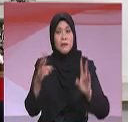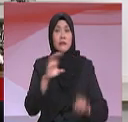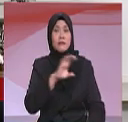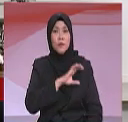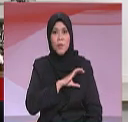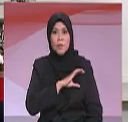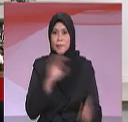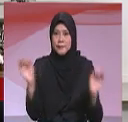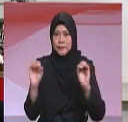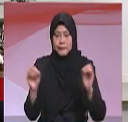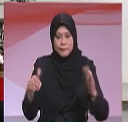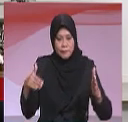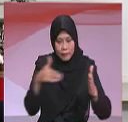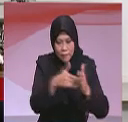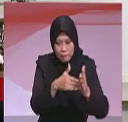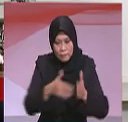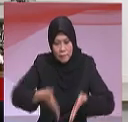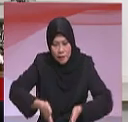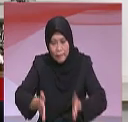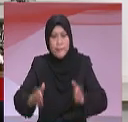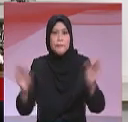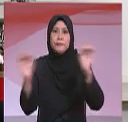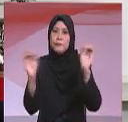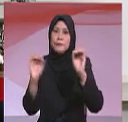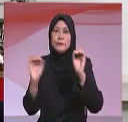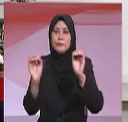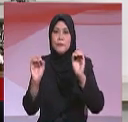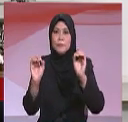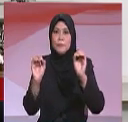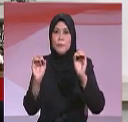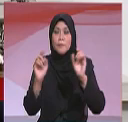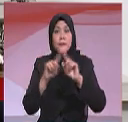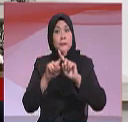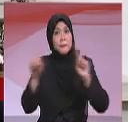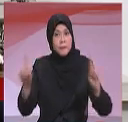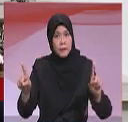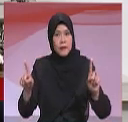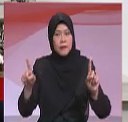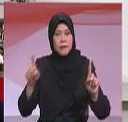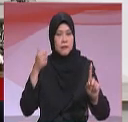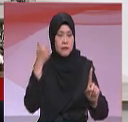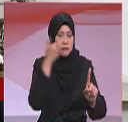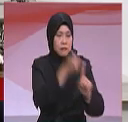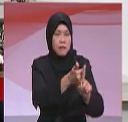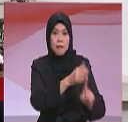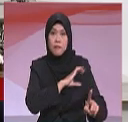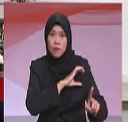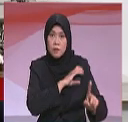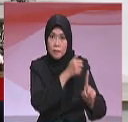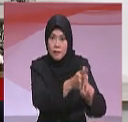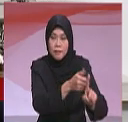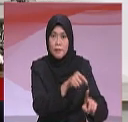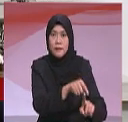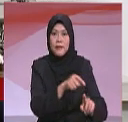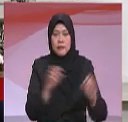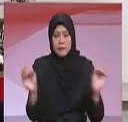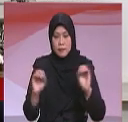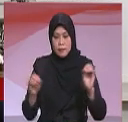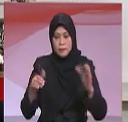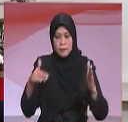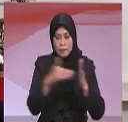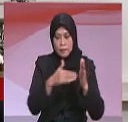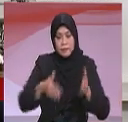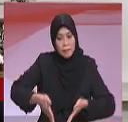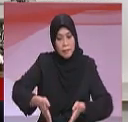lagi mengadakan sekatan-sekatan jalan raya. Tetapi arahan kepada pihak polis, walaupun tiada sekatan jalan raya,